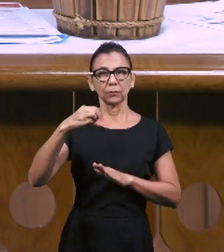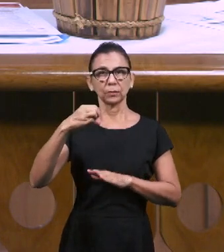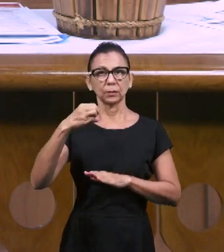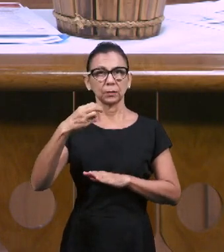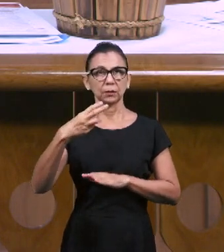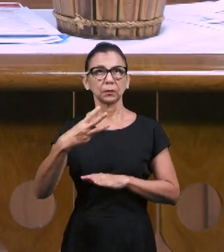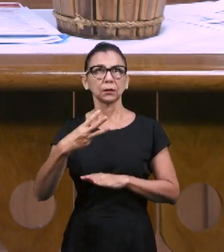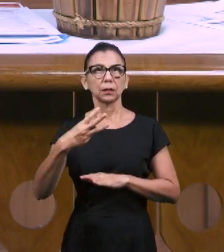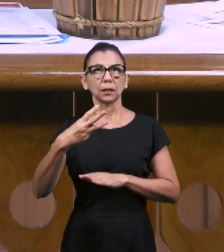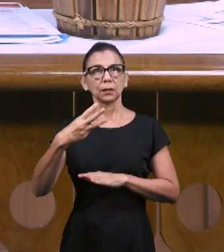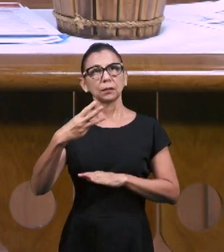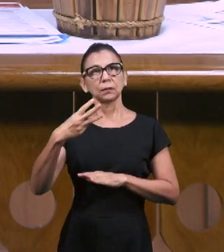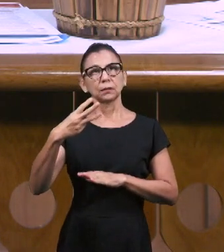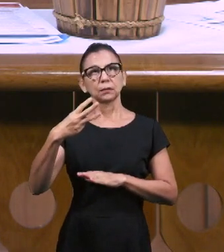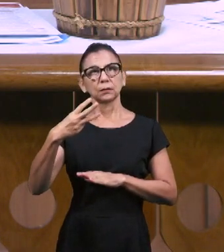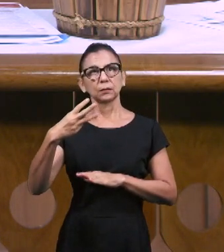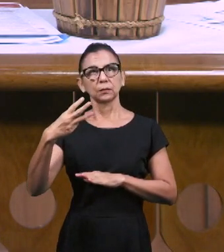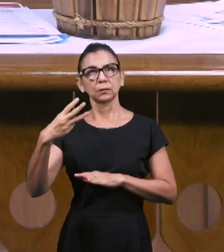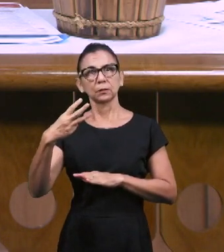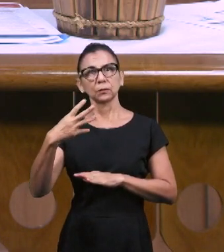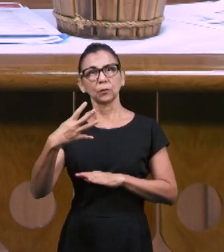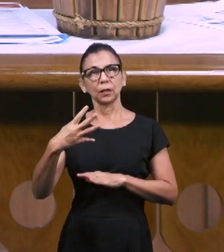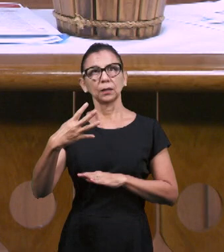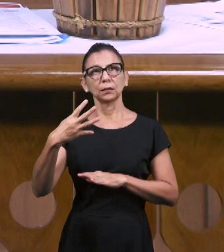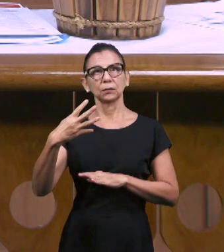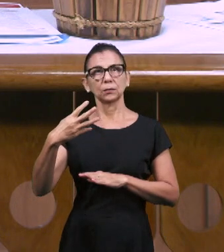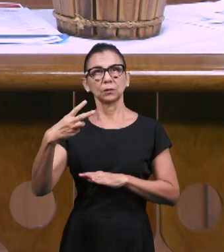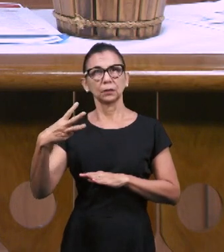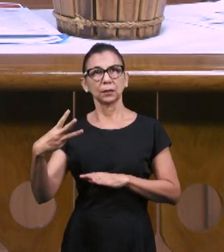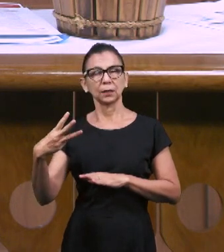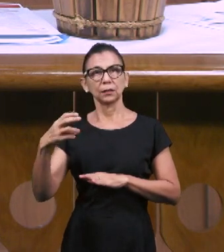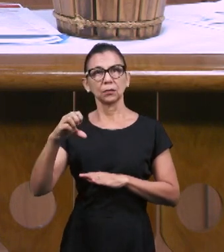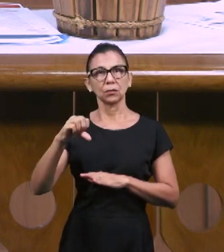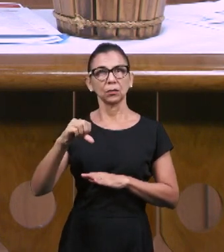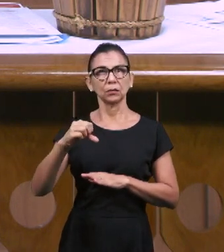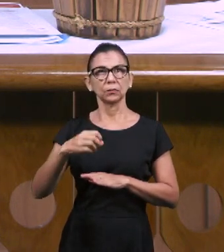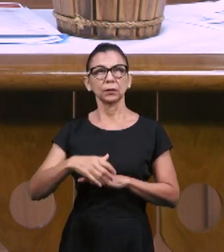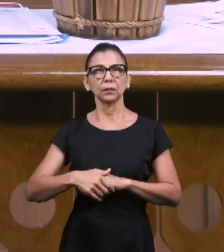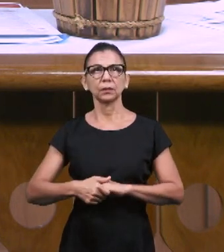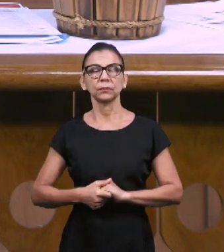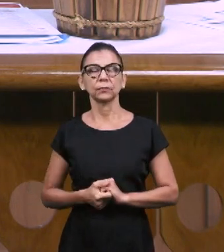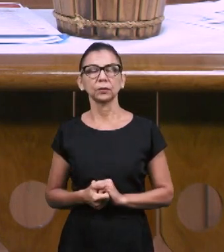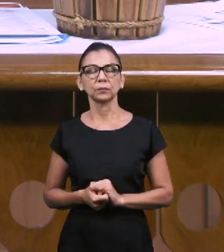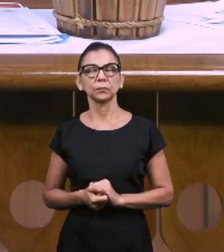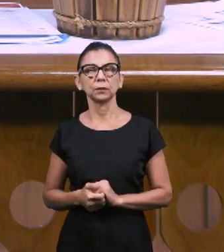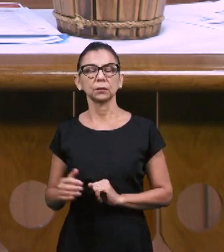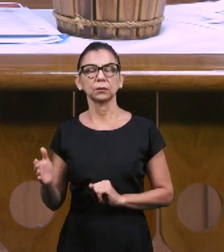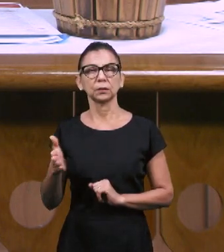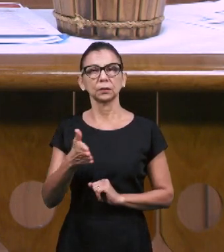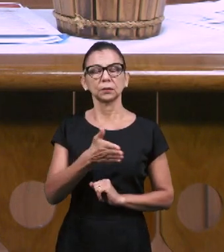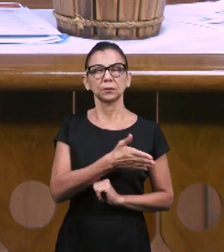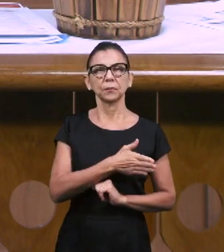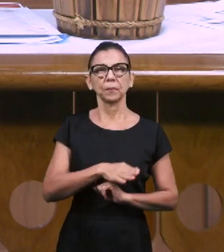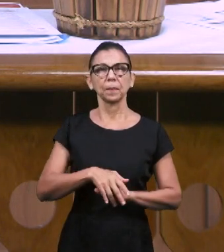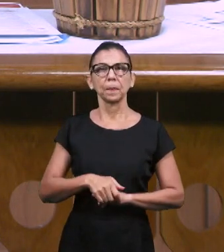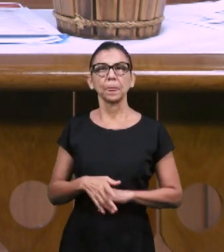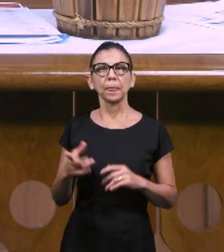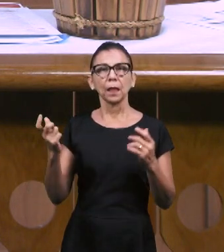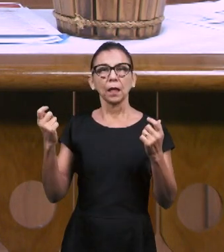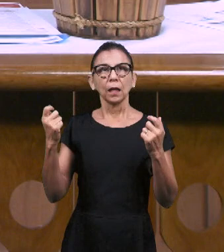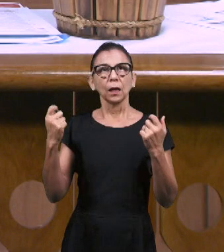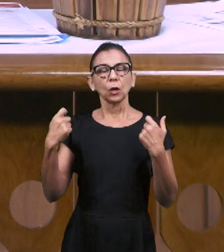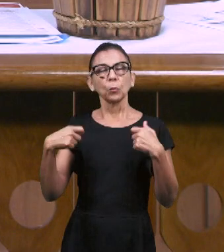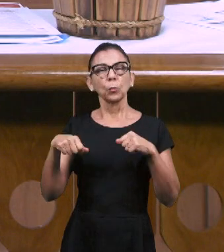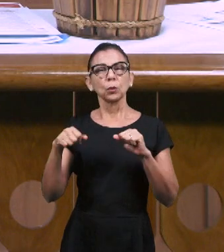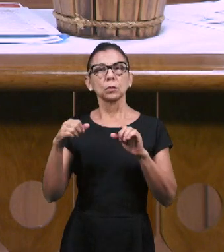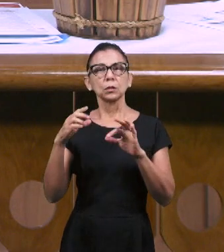9, 6, 19, ce que vous avez déjà répondu. Passons à la suivante. Nous pouvons retrouver beaucoup de textes qui font référence